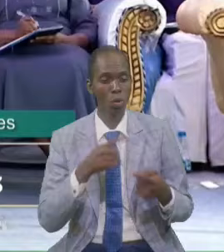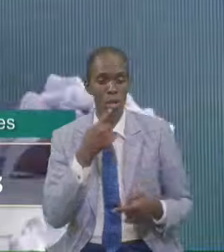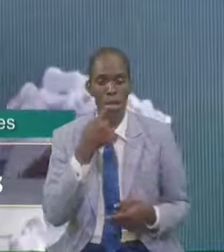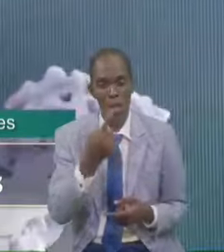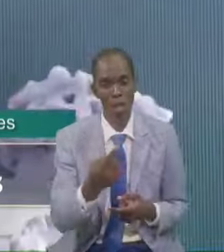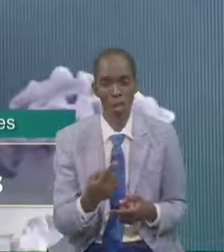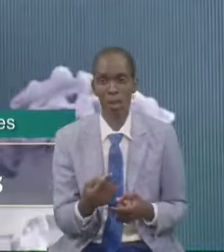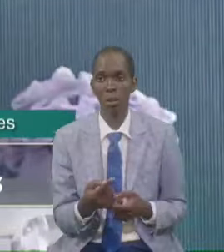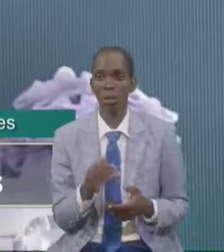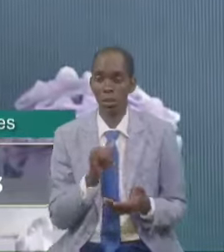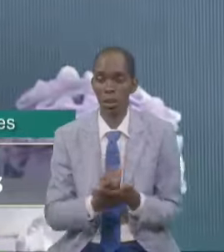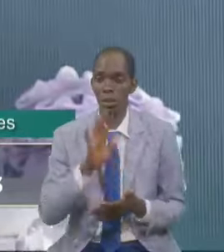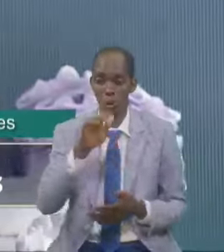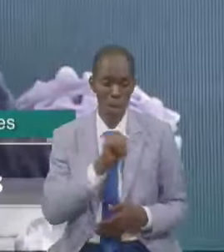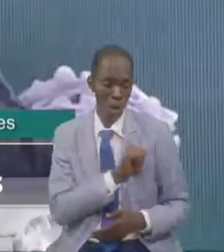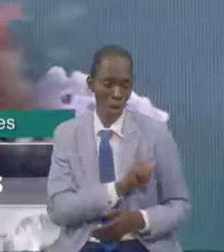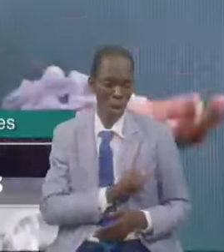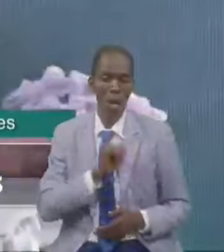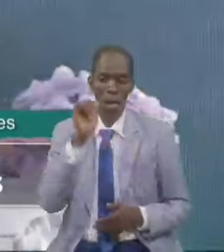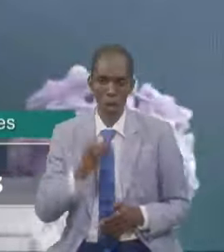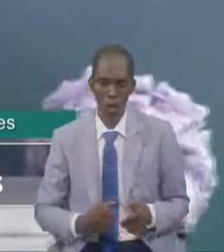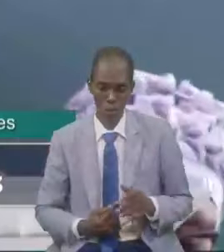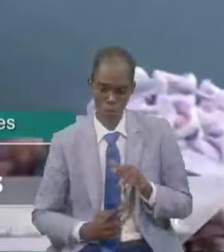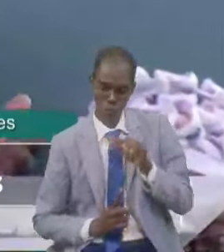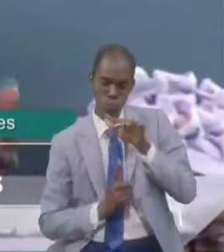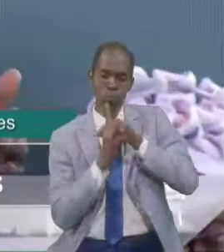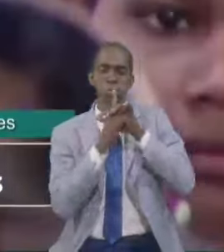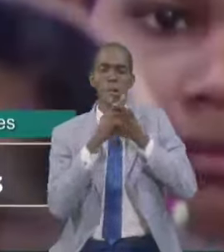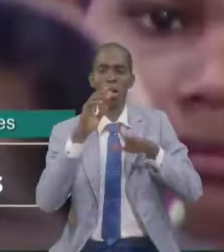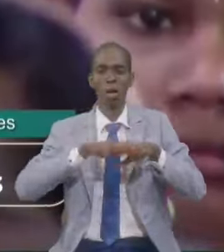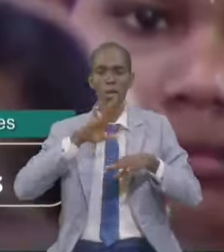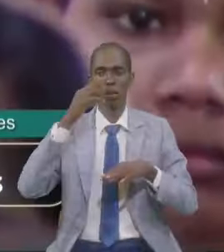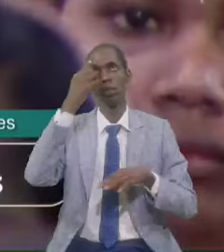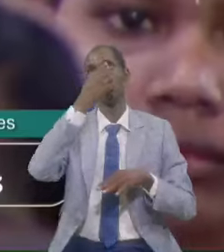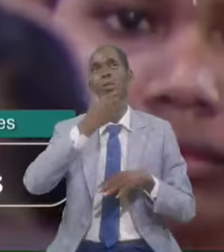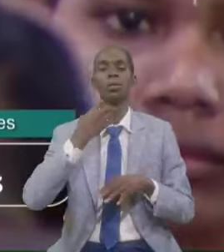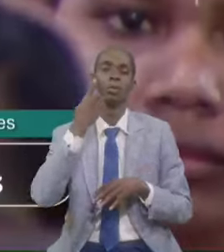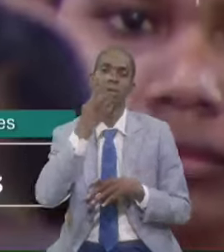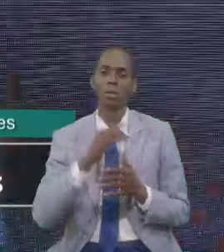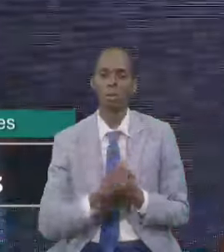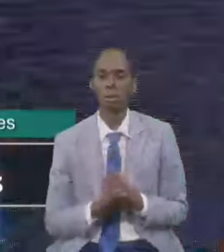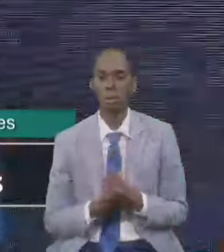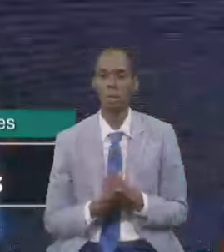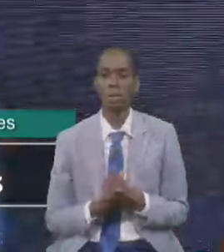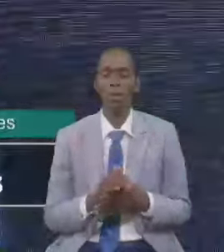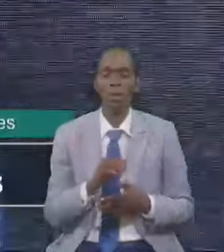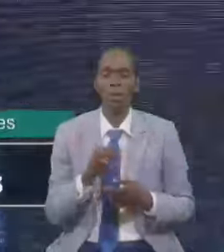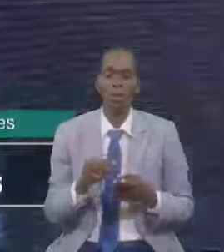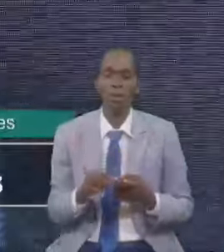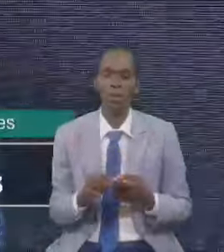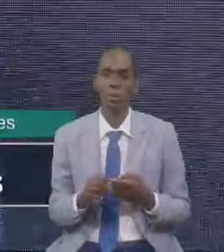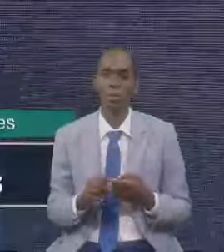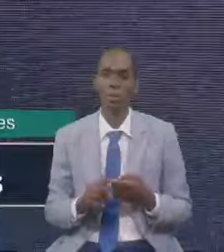your face. మీ యొక్క వైఖరియే మీ యొక్క గురిని ప్రభావితం చేస్తుంది. For older people, మీరు గనక ప్రజలను